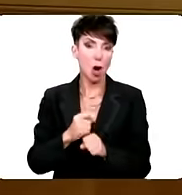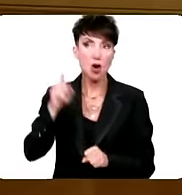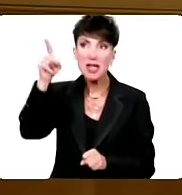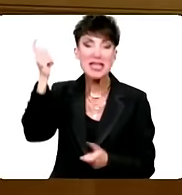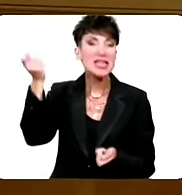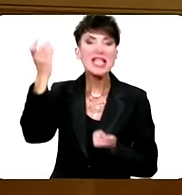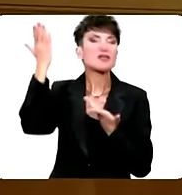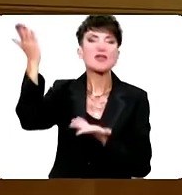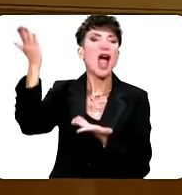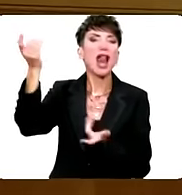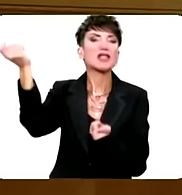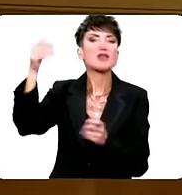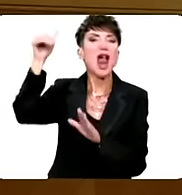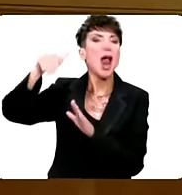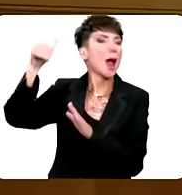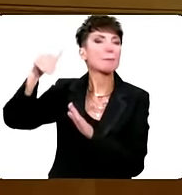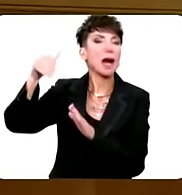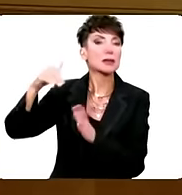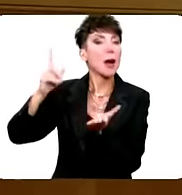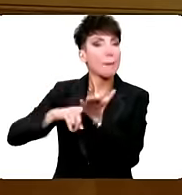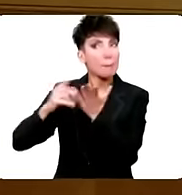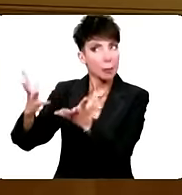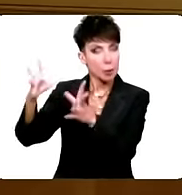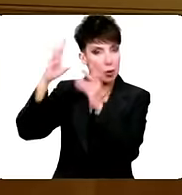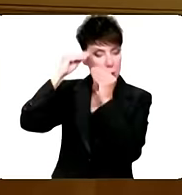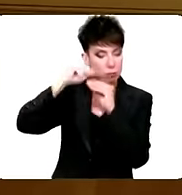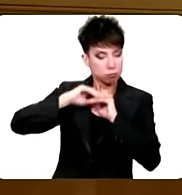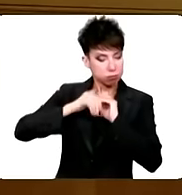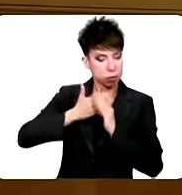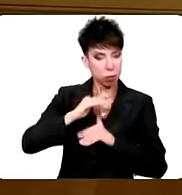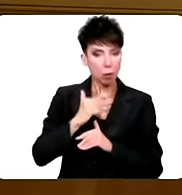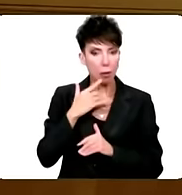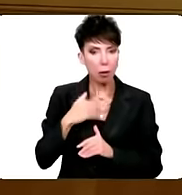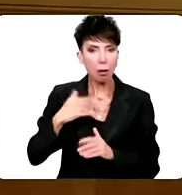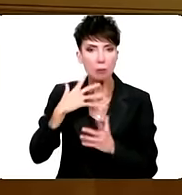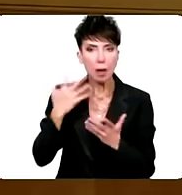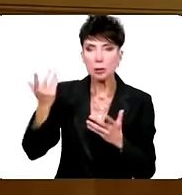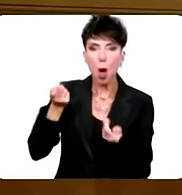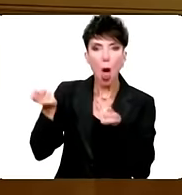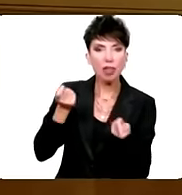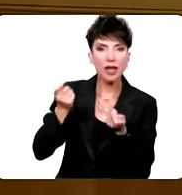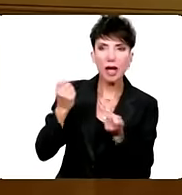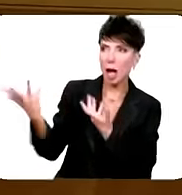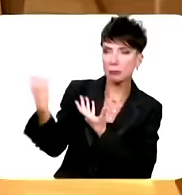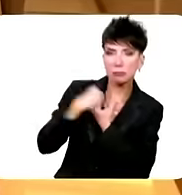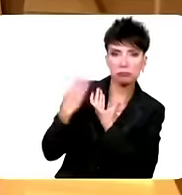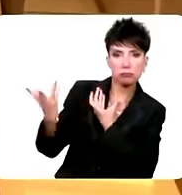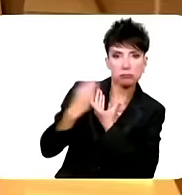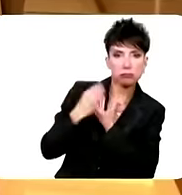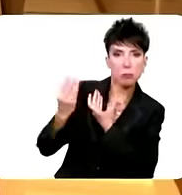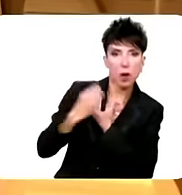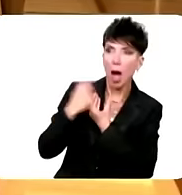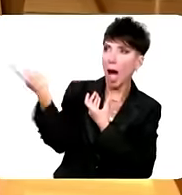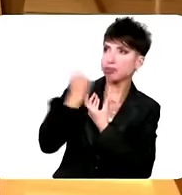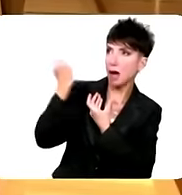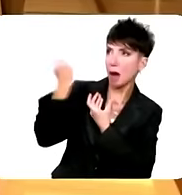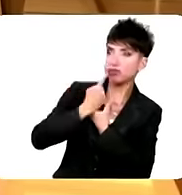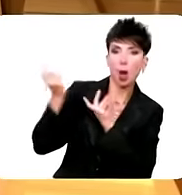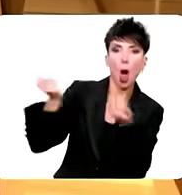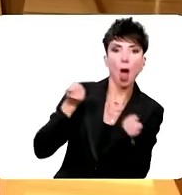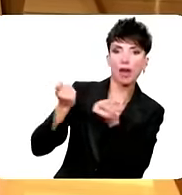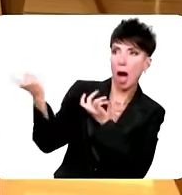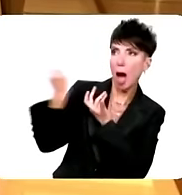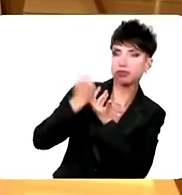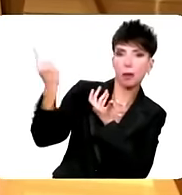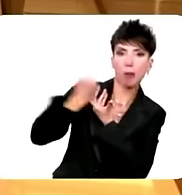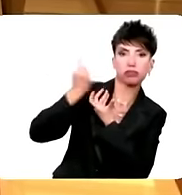μερικές φορές βλέπουμε, ενσωματώνουμε οδηγίες. Κανείς δεν ασχολείται. Κανείς δεν καταλαβαίνει. Κανείς δεν βρίσκεται ίσως μπροστά από τις